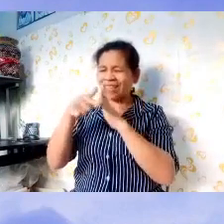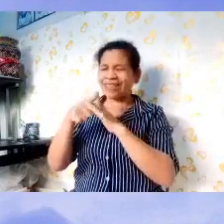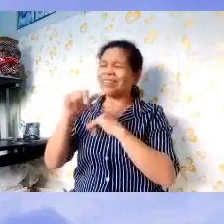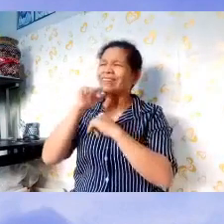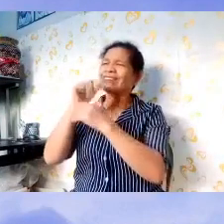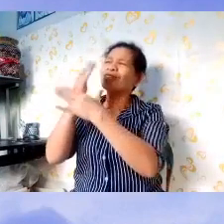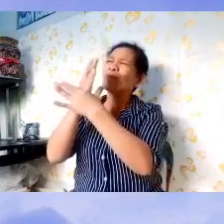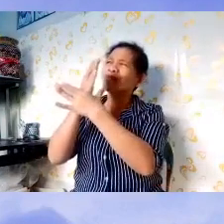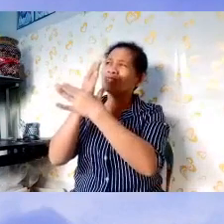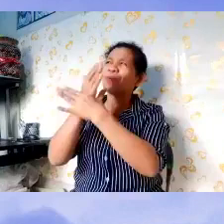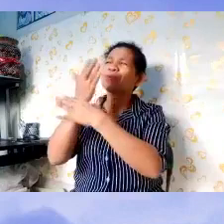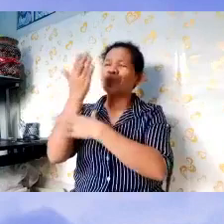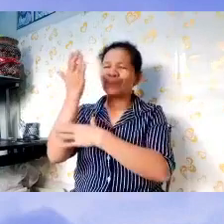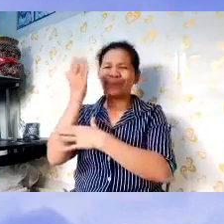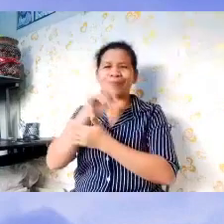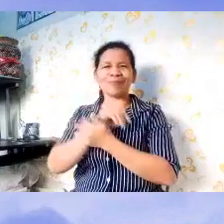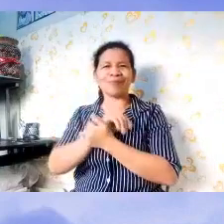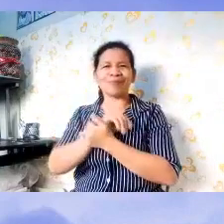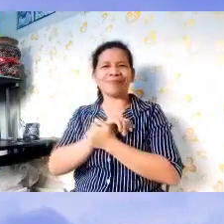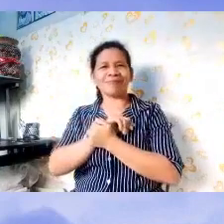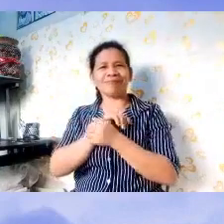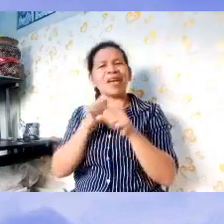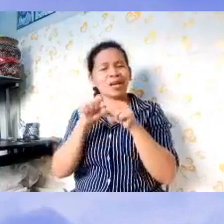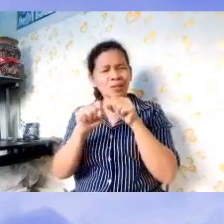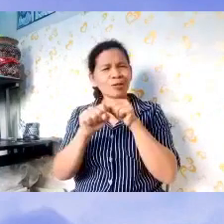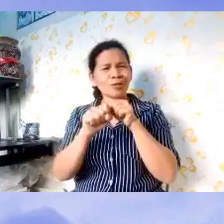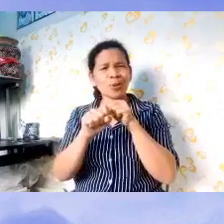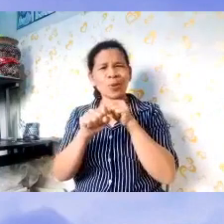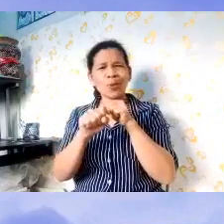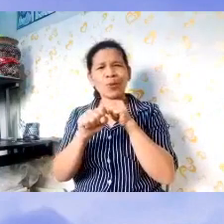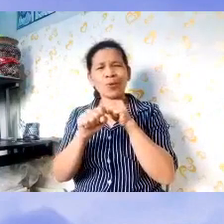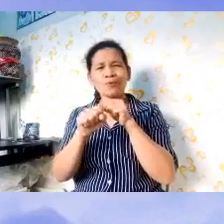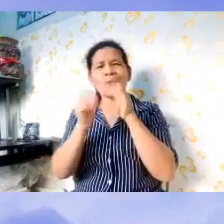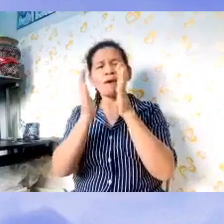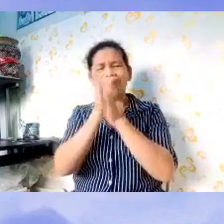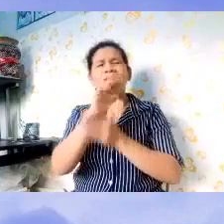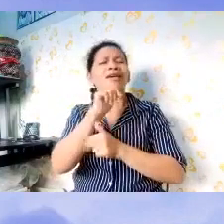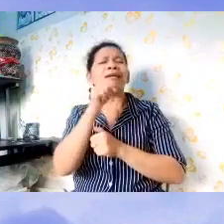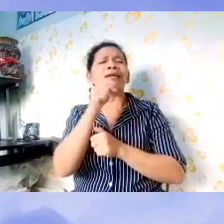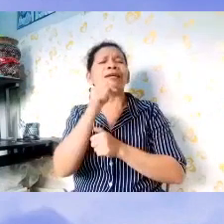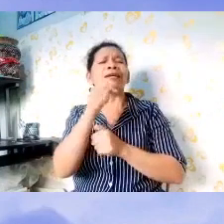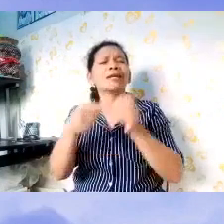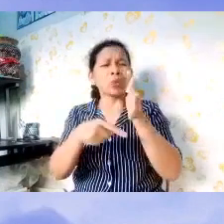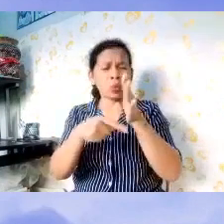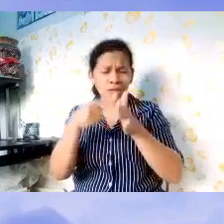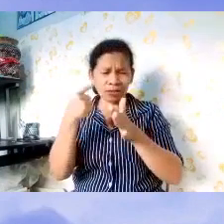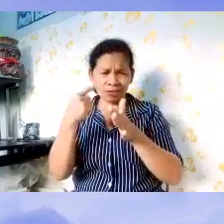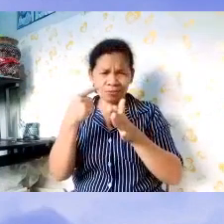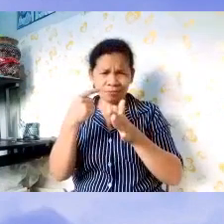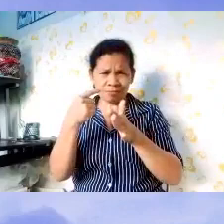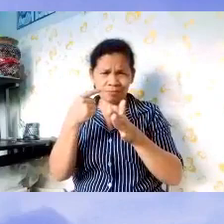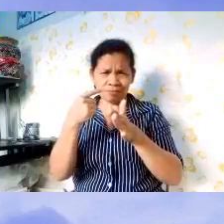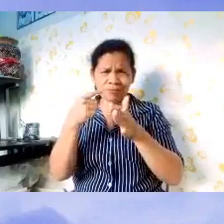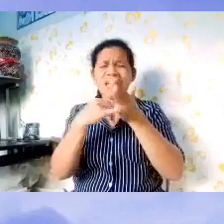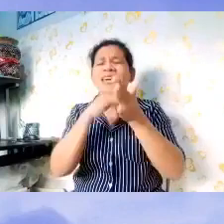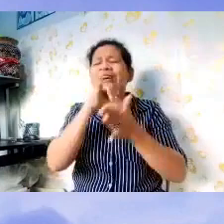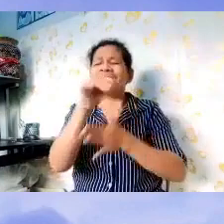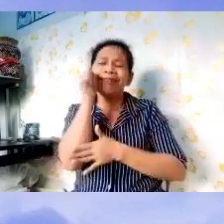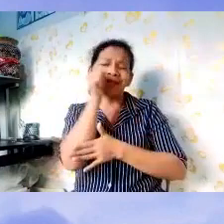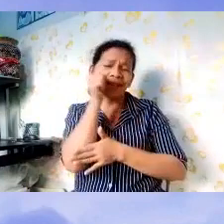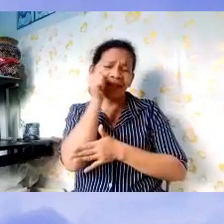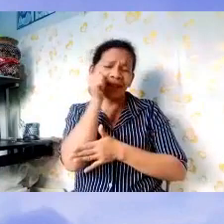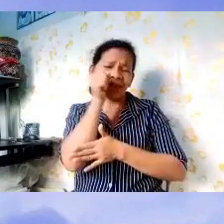pansin niyo mga kapatid, ang panalangin po ay hindi minsanan lang. It is daily,